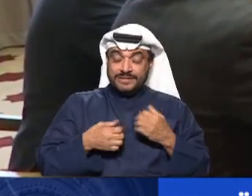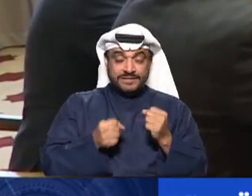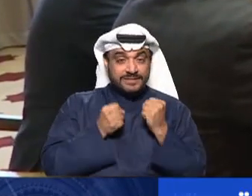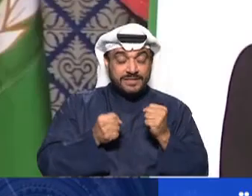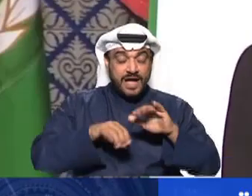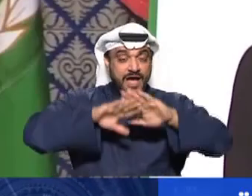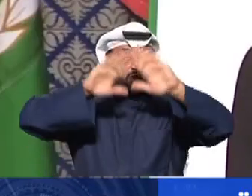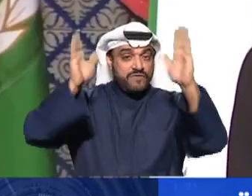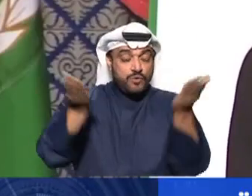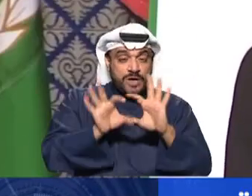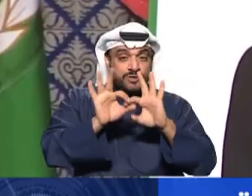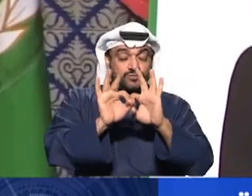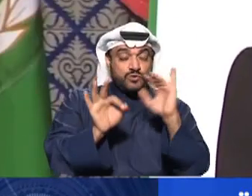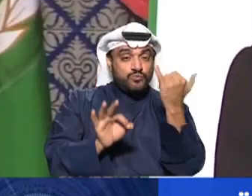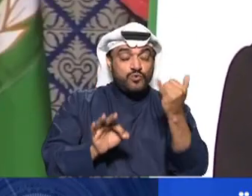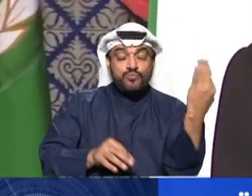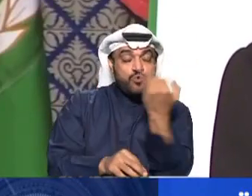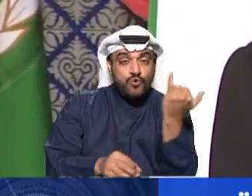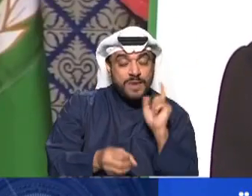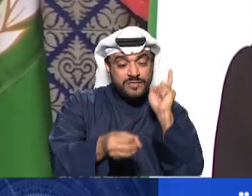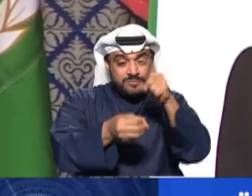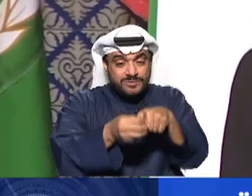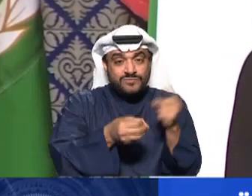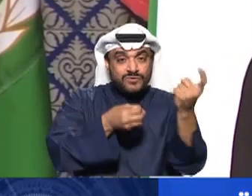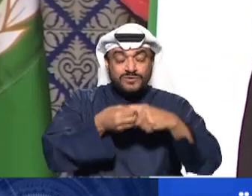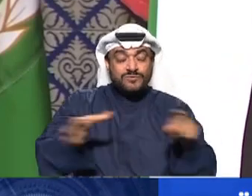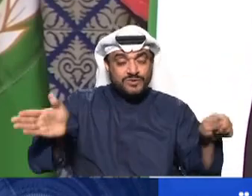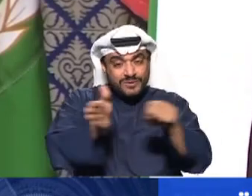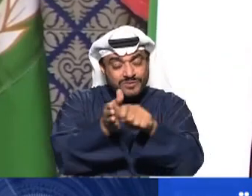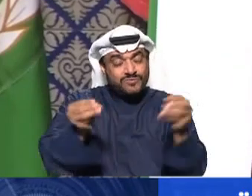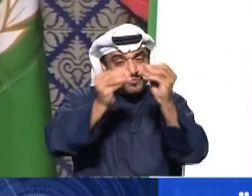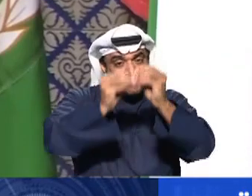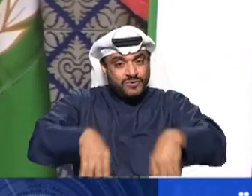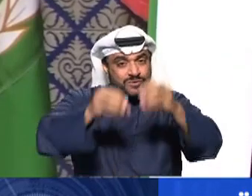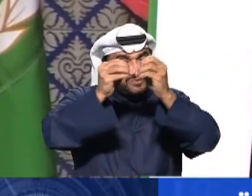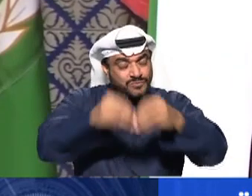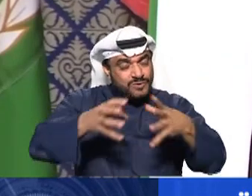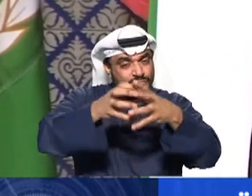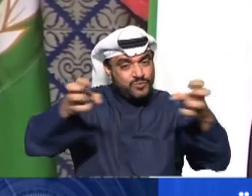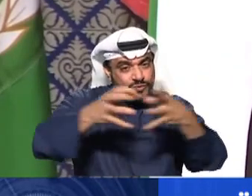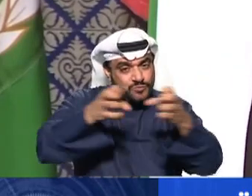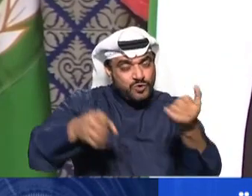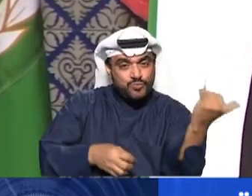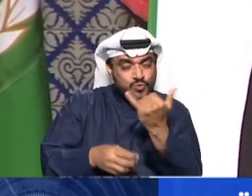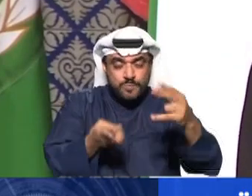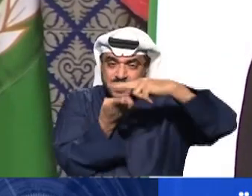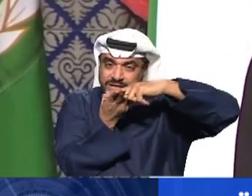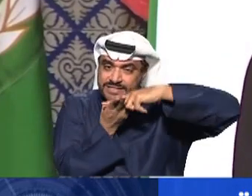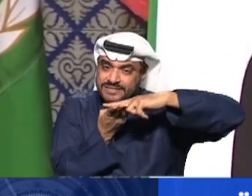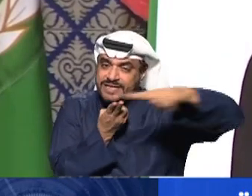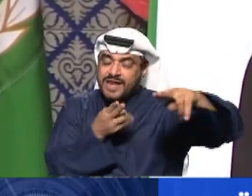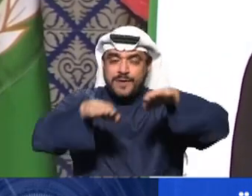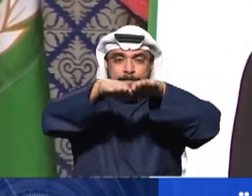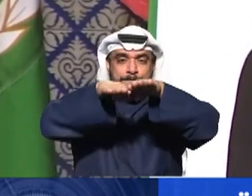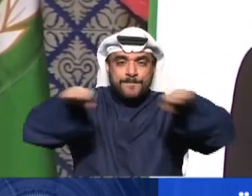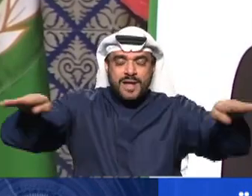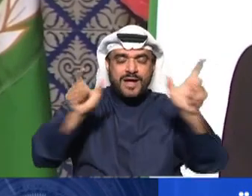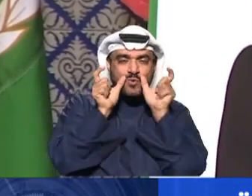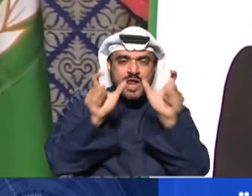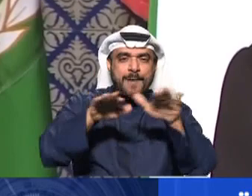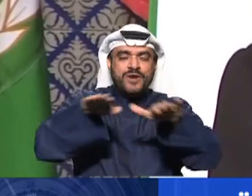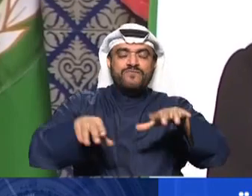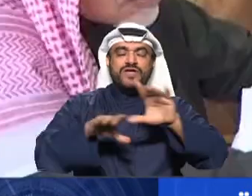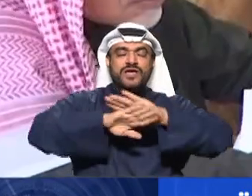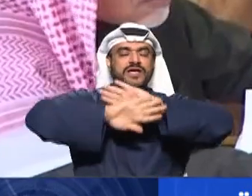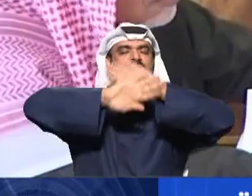أن نفعل العمل العربي المشترك وأيضا نحقن الدماء وندفع باتجاه الاستقرار والأمان في ربوع